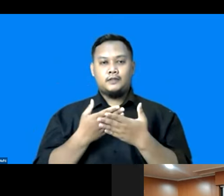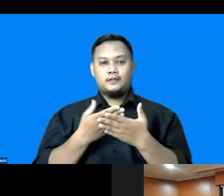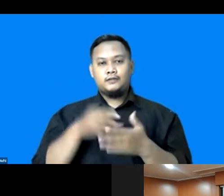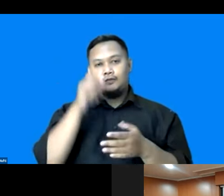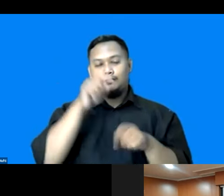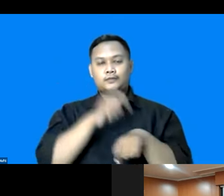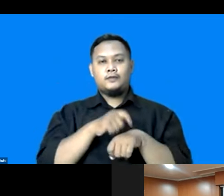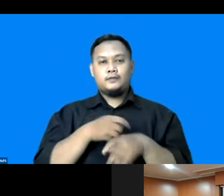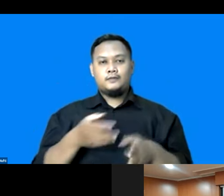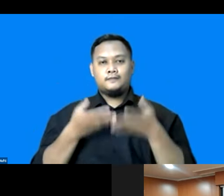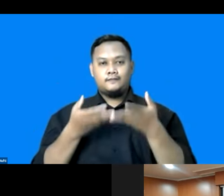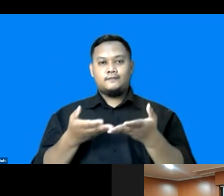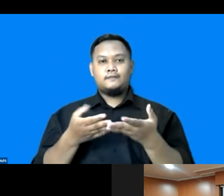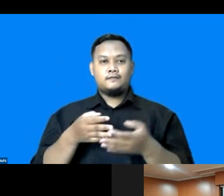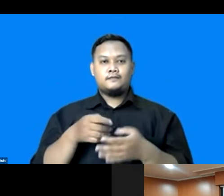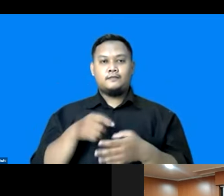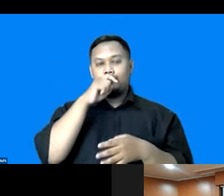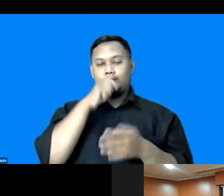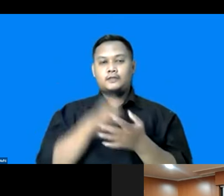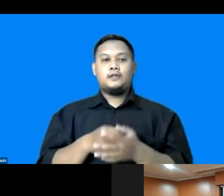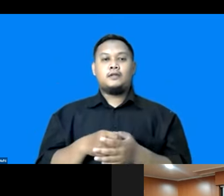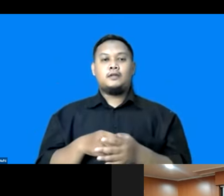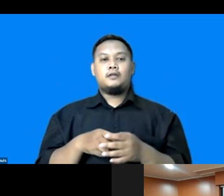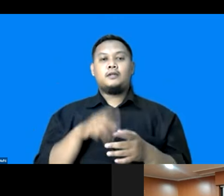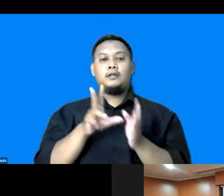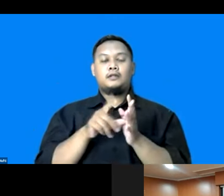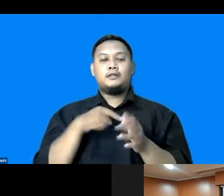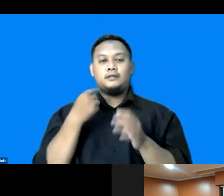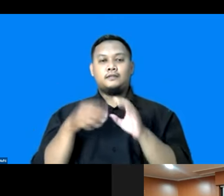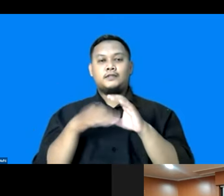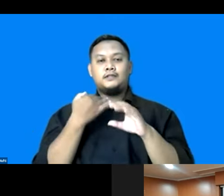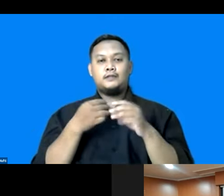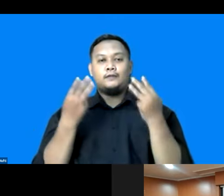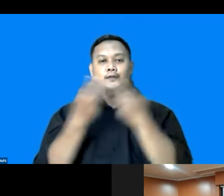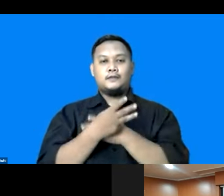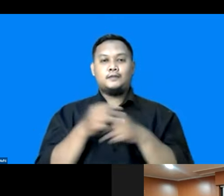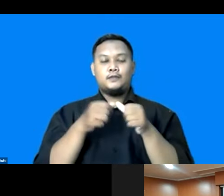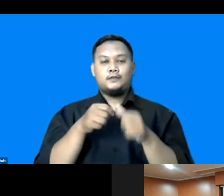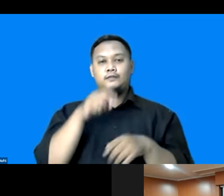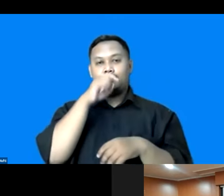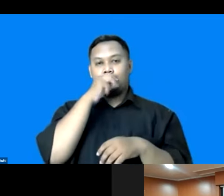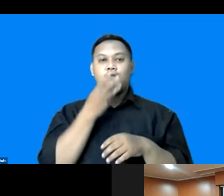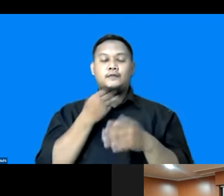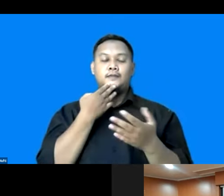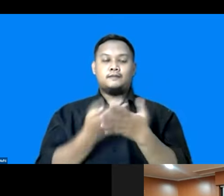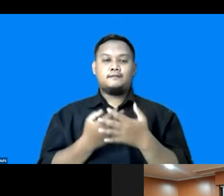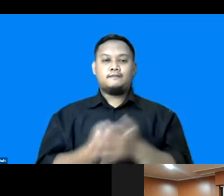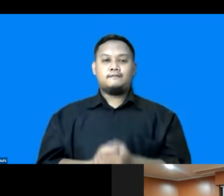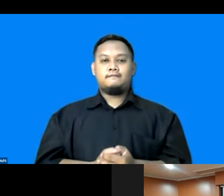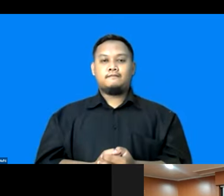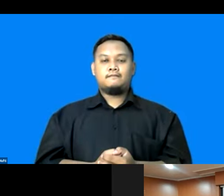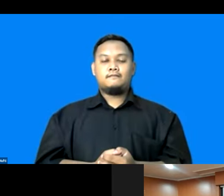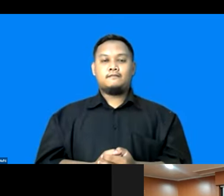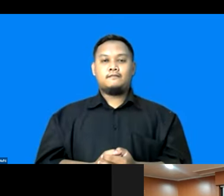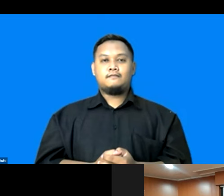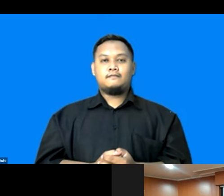yang diberikan Bu Berti dan Pak Ersan, nanti kami chat via WA ya, dan juga Pak Mufti, terima kasih juga terima kasih